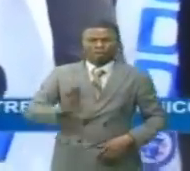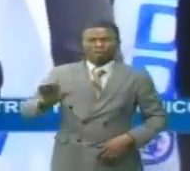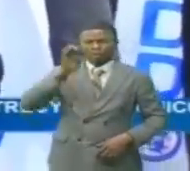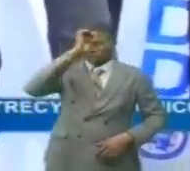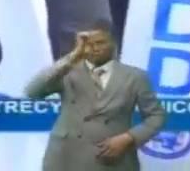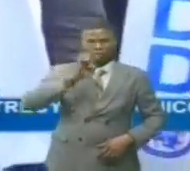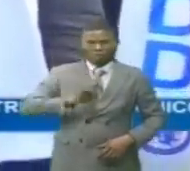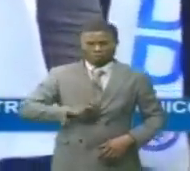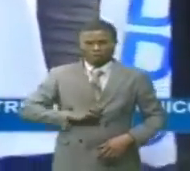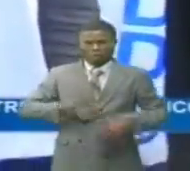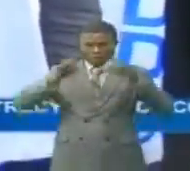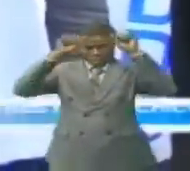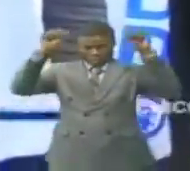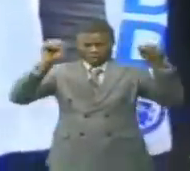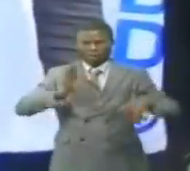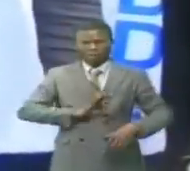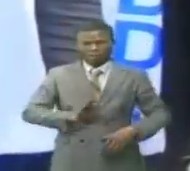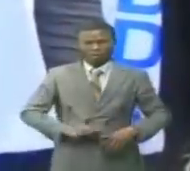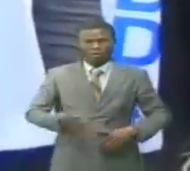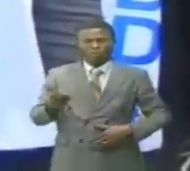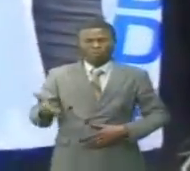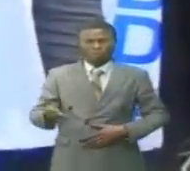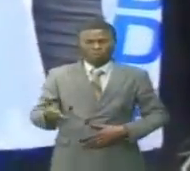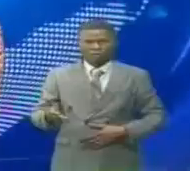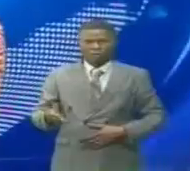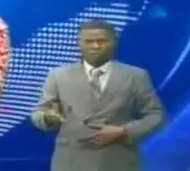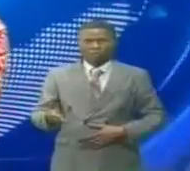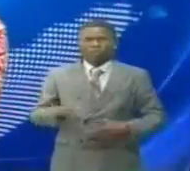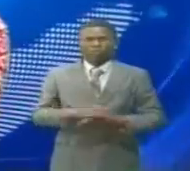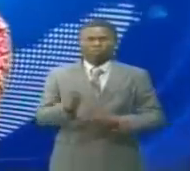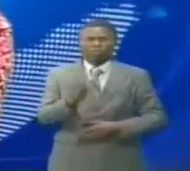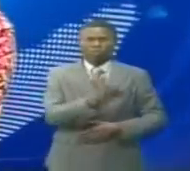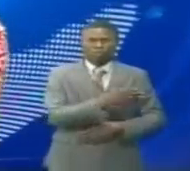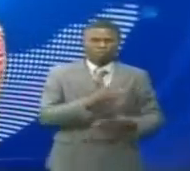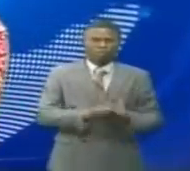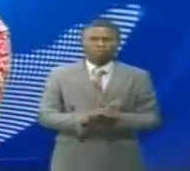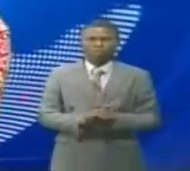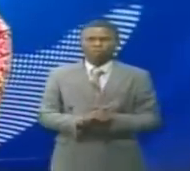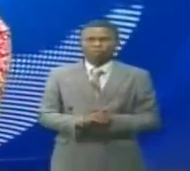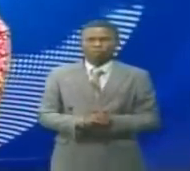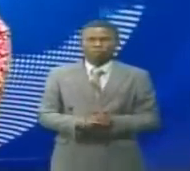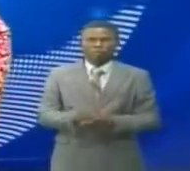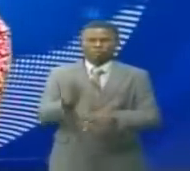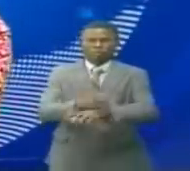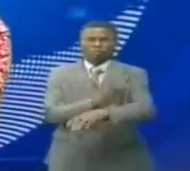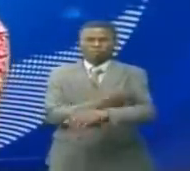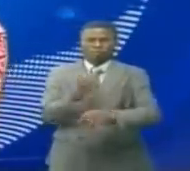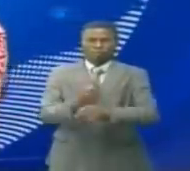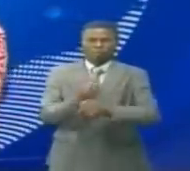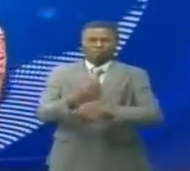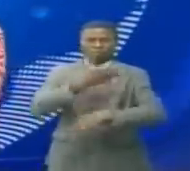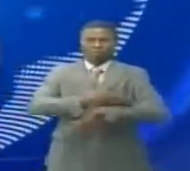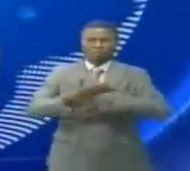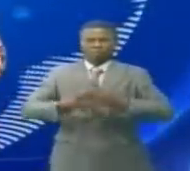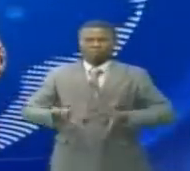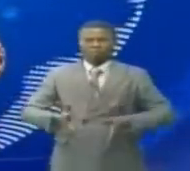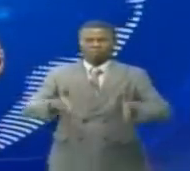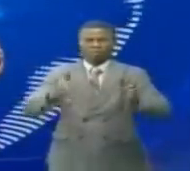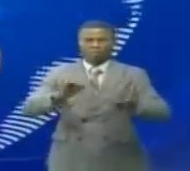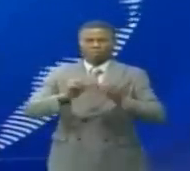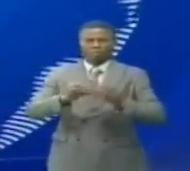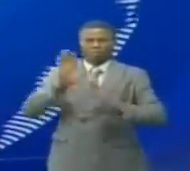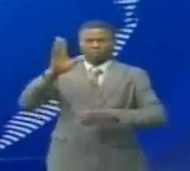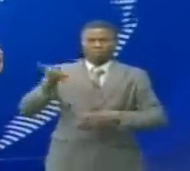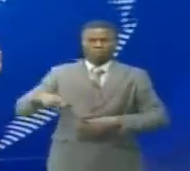Excellence Antoine Tshisekedi Tshilombo. Et puis l'évolution des travaux de réhabilitation de la nationale numéro 5